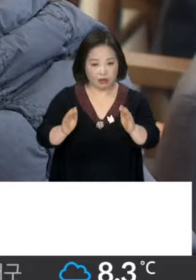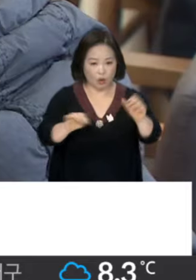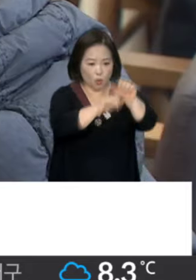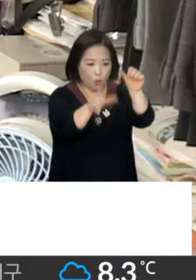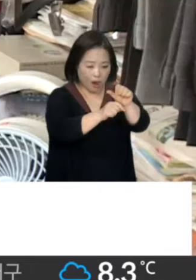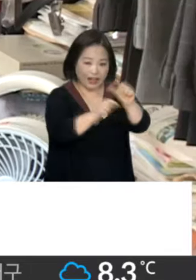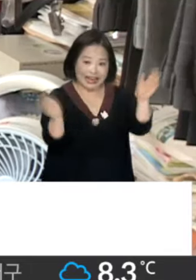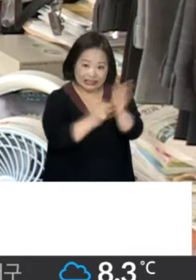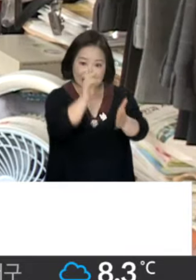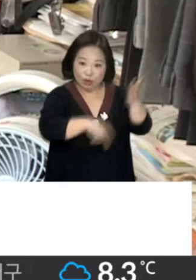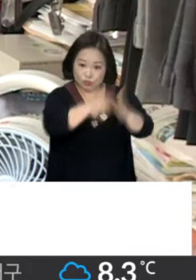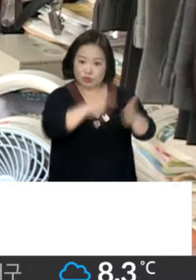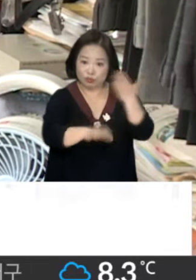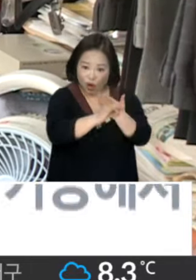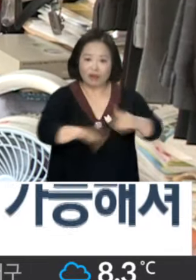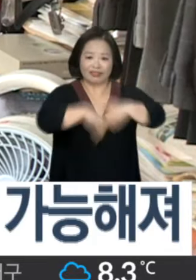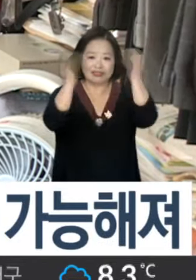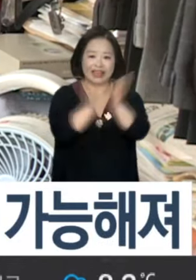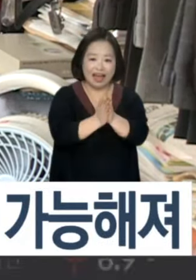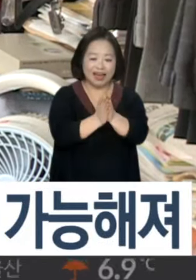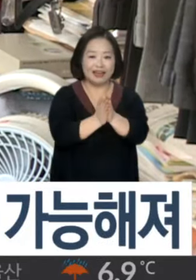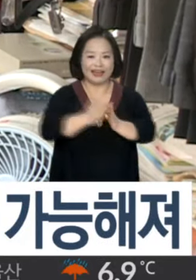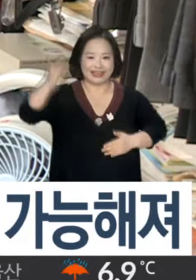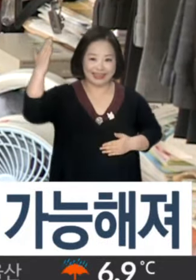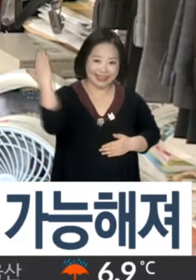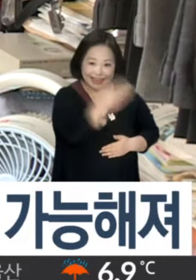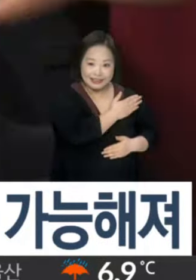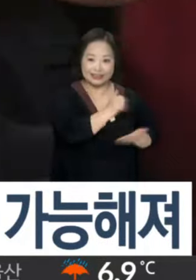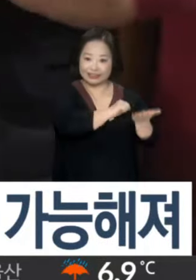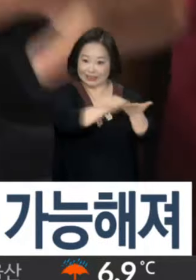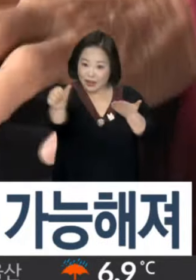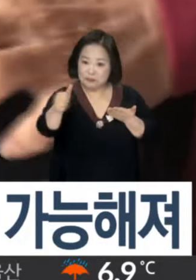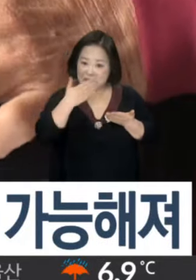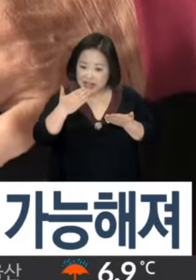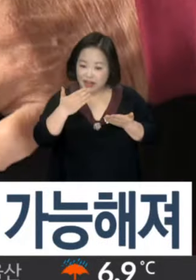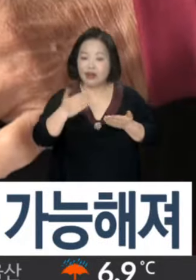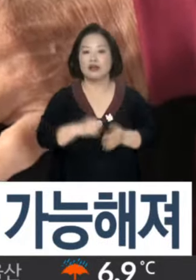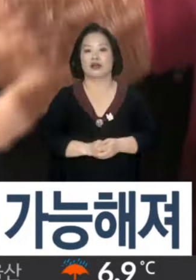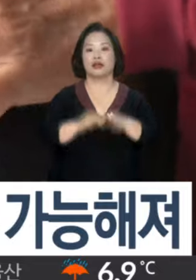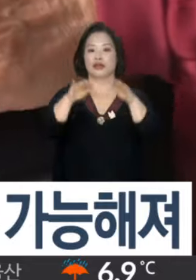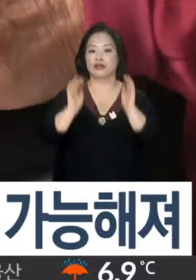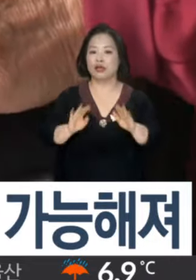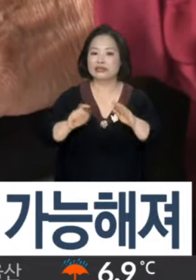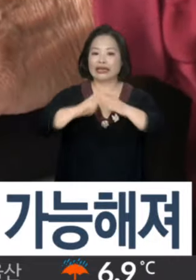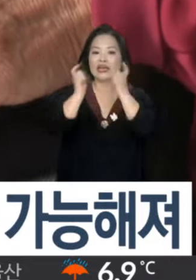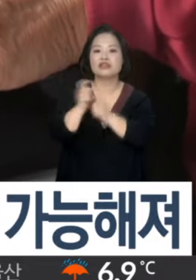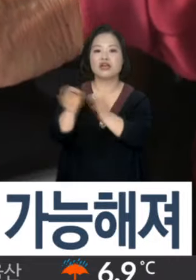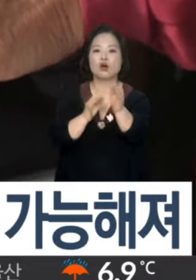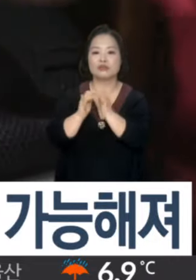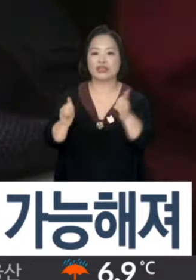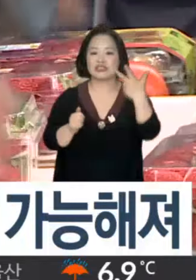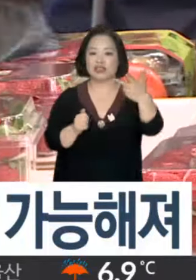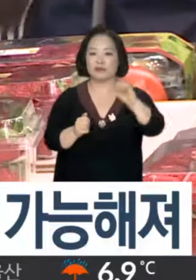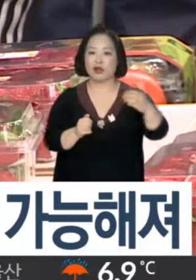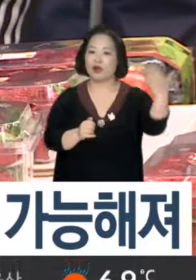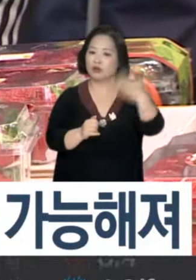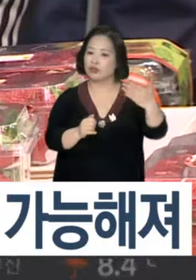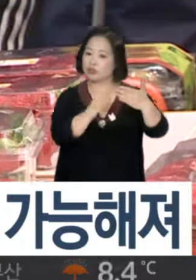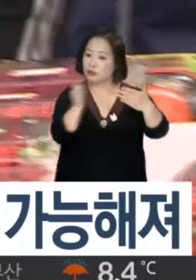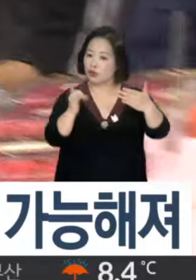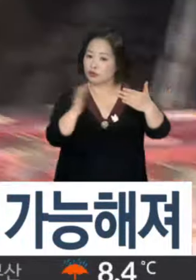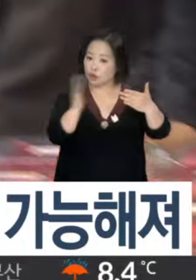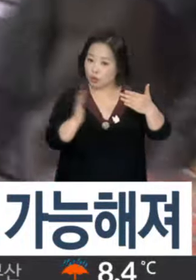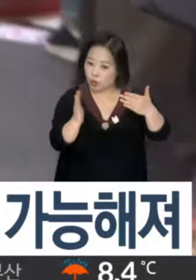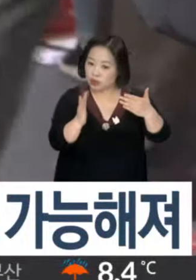있고. 연체액을 모두 갚은 개인사업자 17만 5천 명은 신용평점이 평균 102점 올라 이